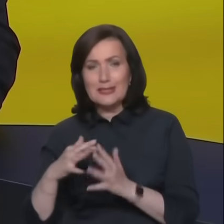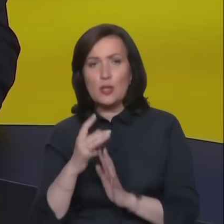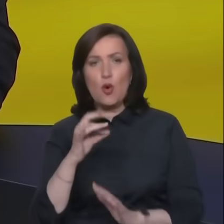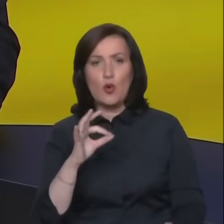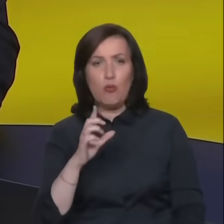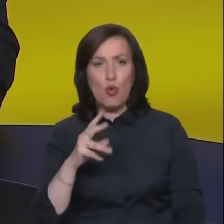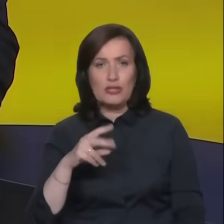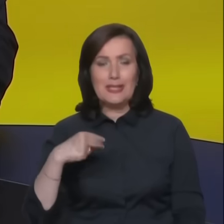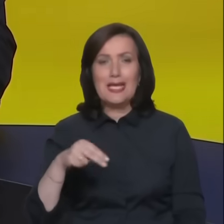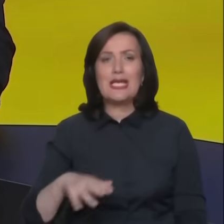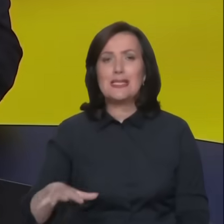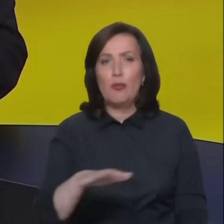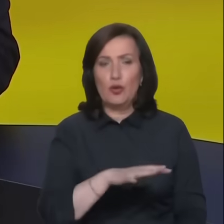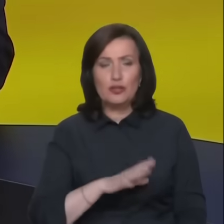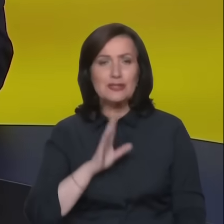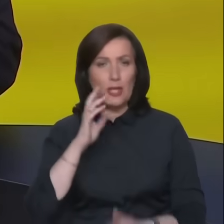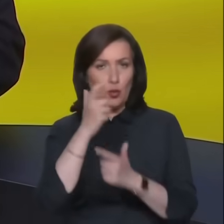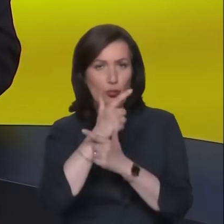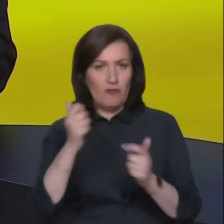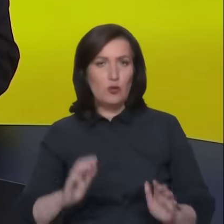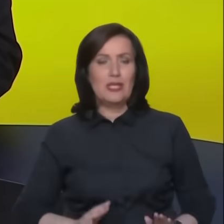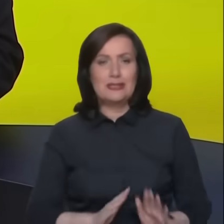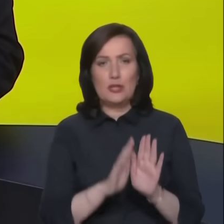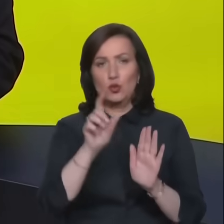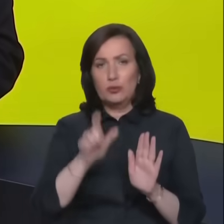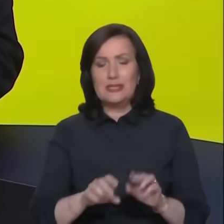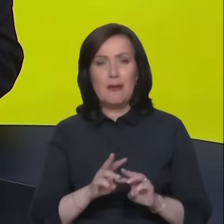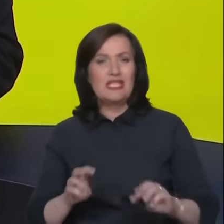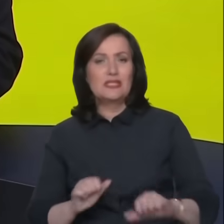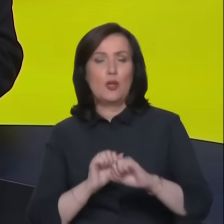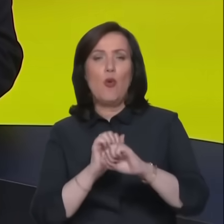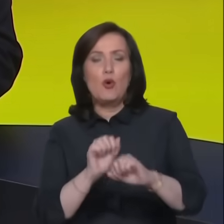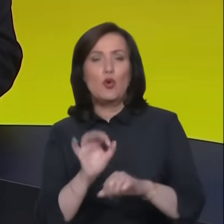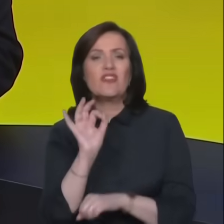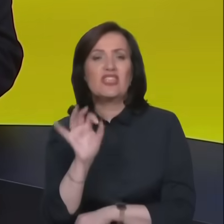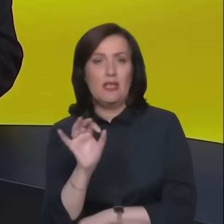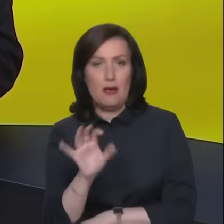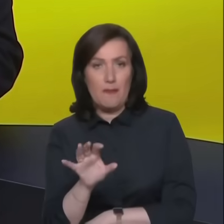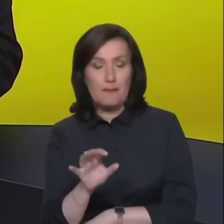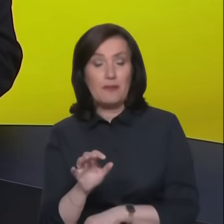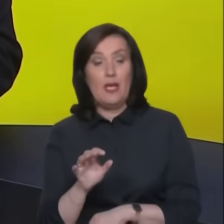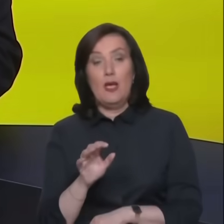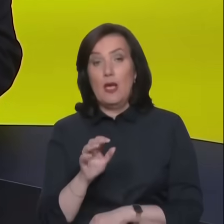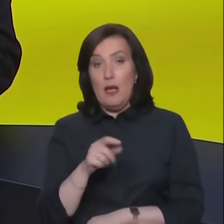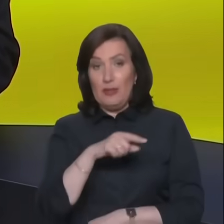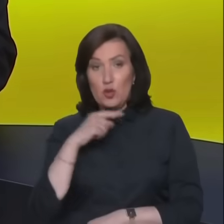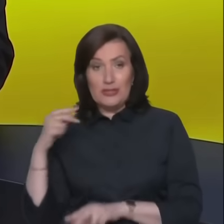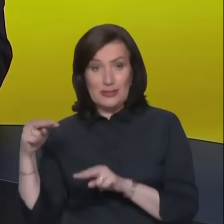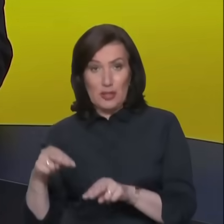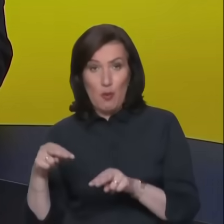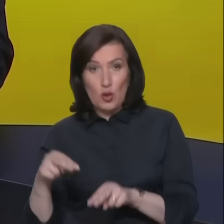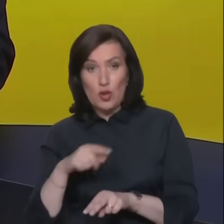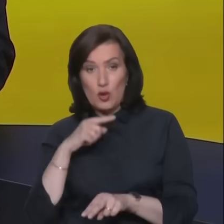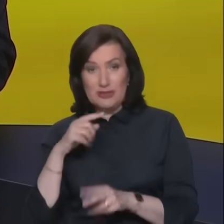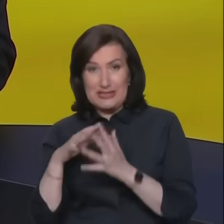на Запоріжжі про це зранку повідомила заступниця міністра оборони Ганна маляру телеграмі під російським контролем село